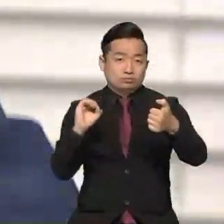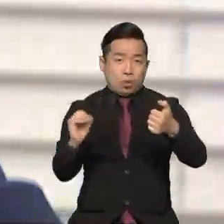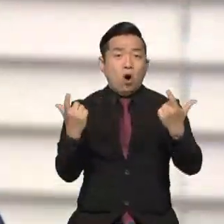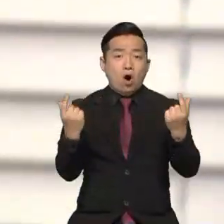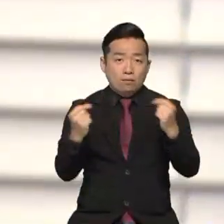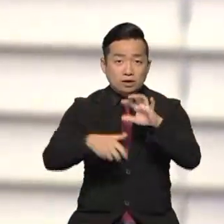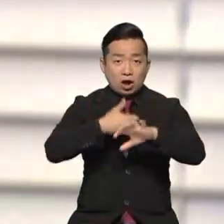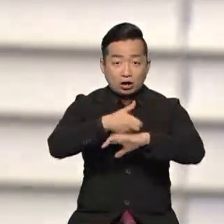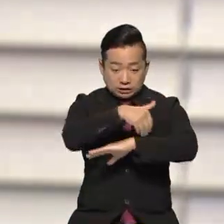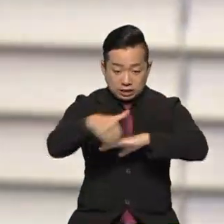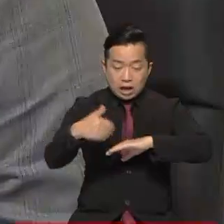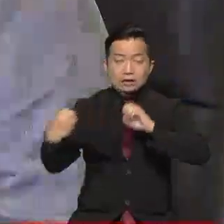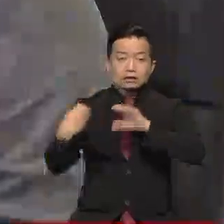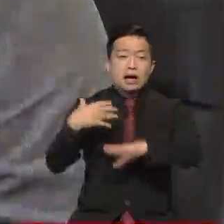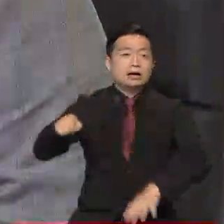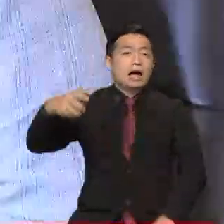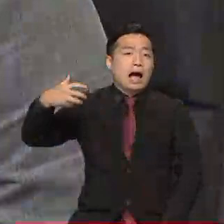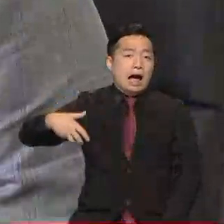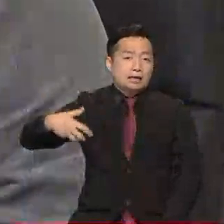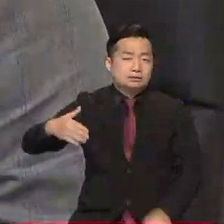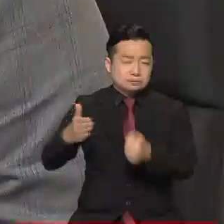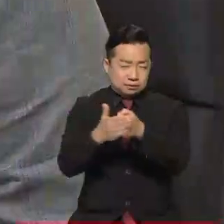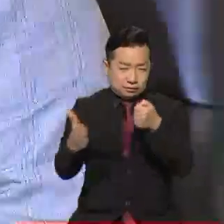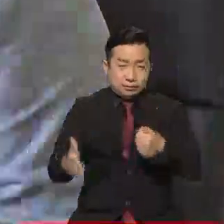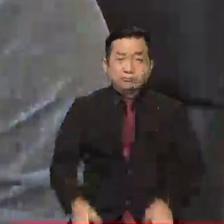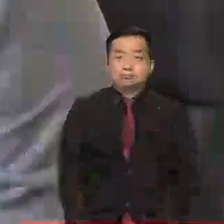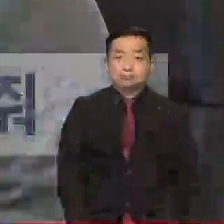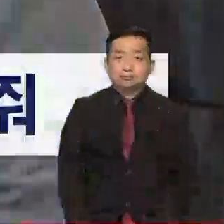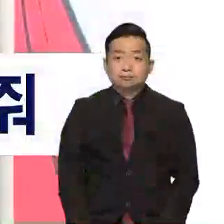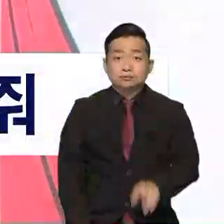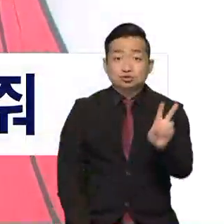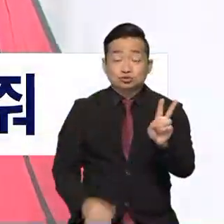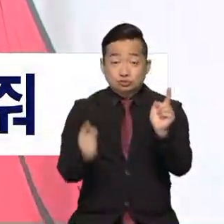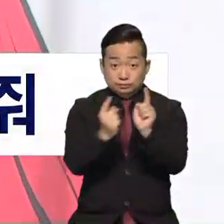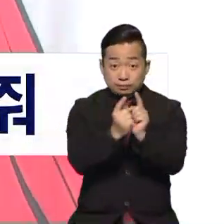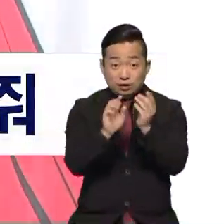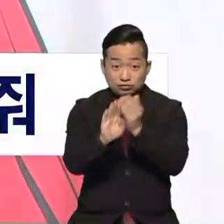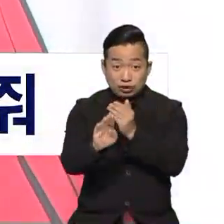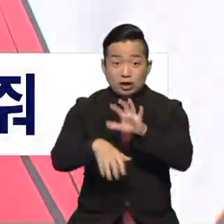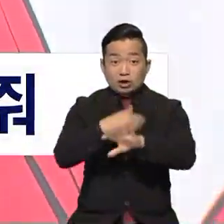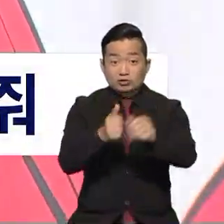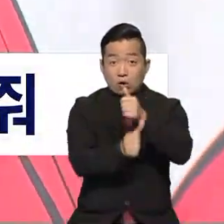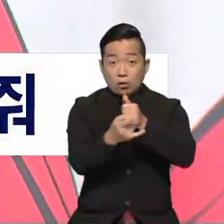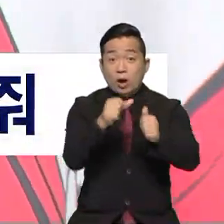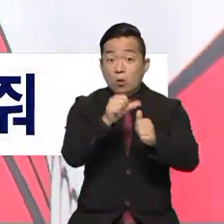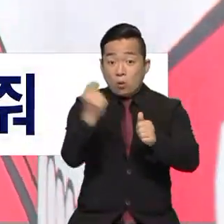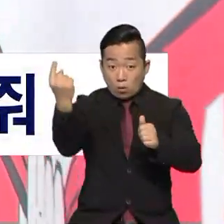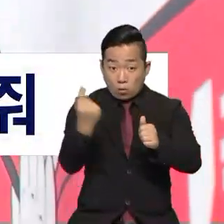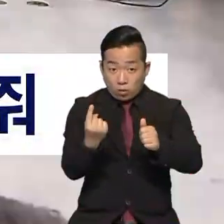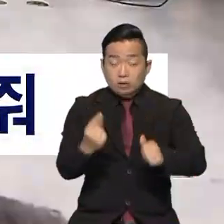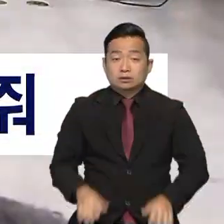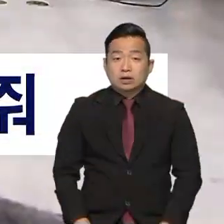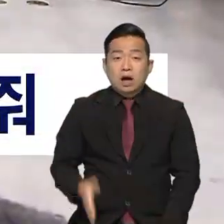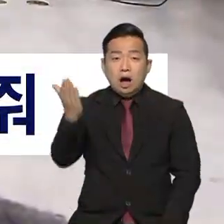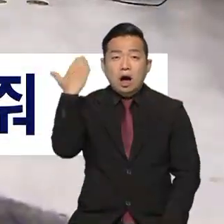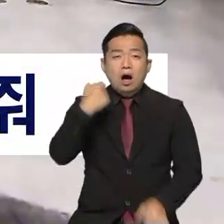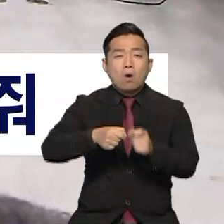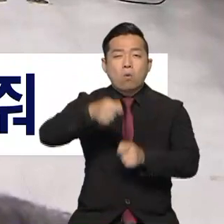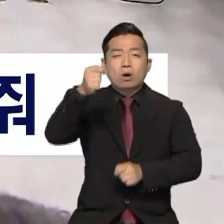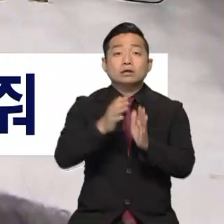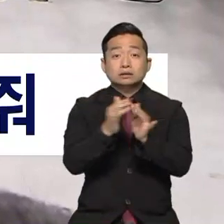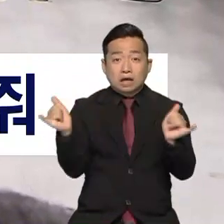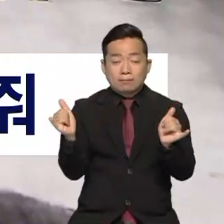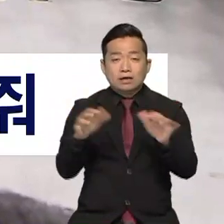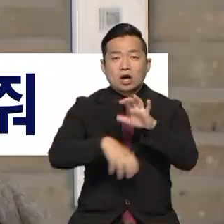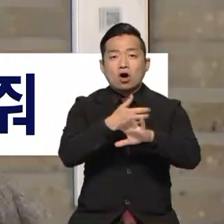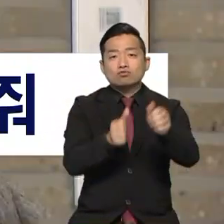혁신안에 답을 내놓지 않고 있는 걸 꼬집은 겁니다. 두 사람 만나 후 혁신위에 조언하러 온 당 원로들은 혁신위에 힘을